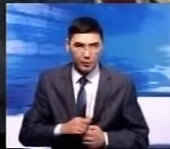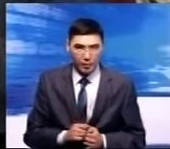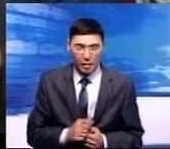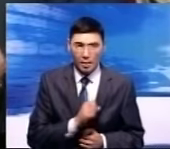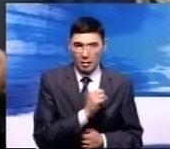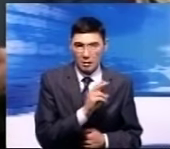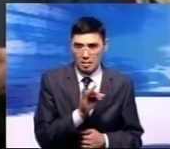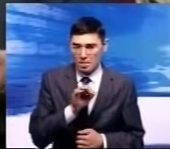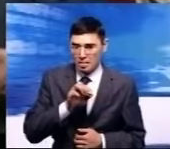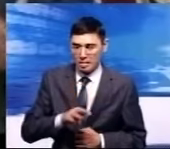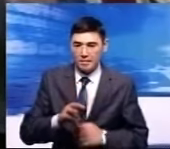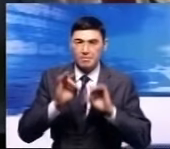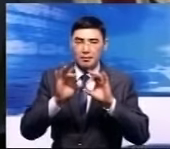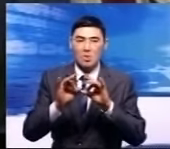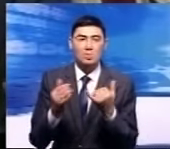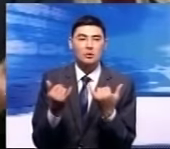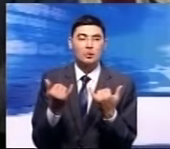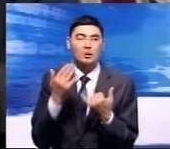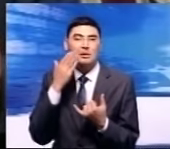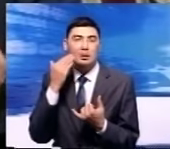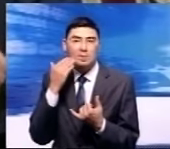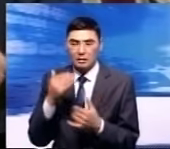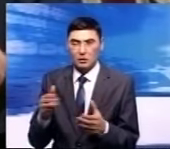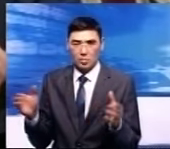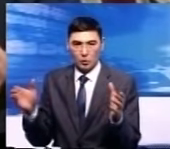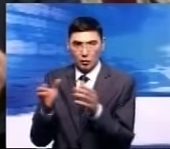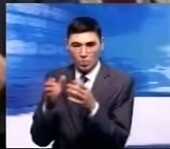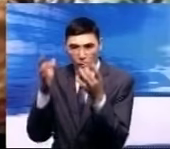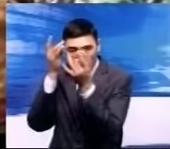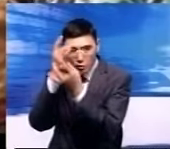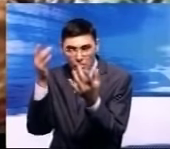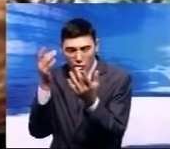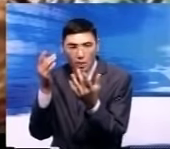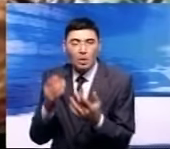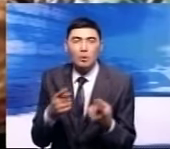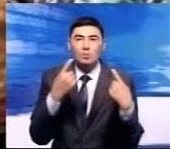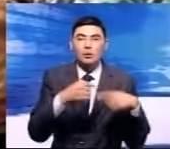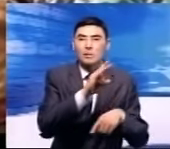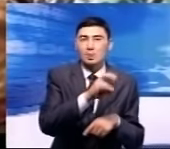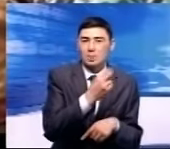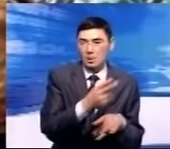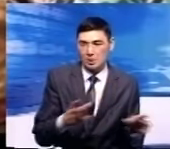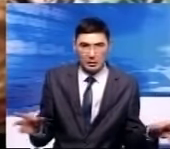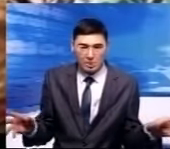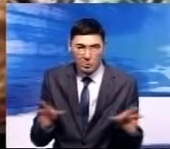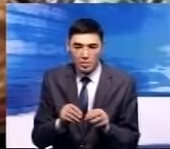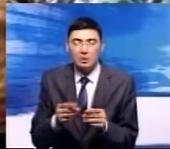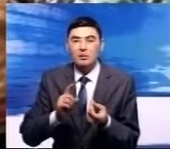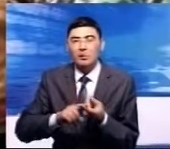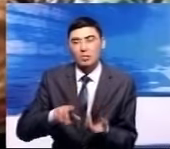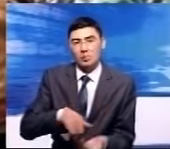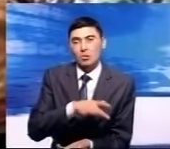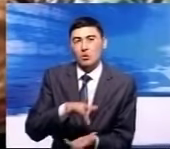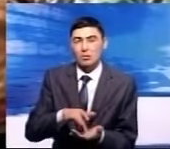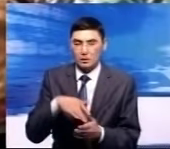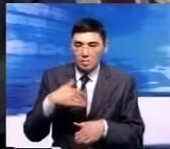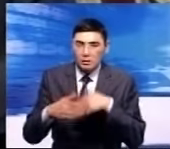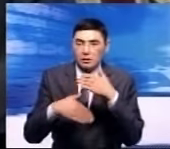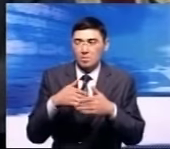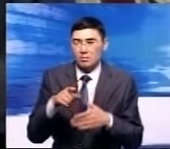сегодня представители татарского этноса вместе с представителями других наций вносят свой вклад в социально-экономическое развитие